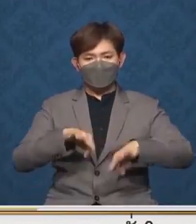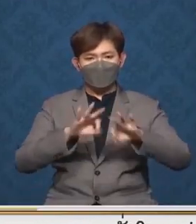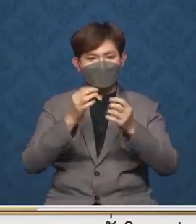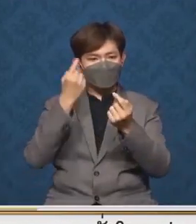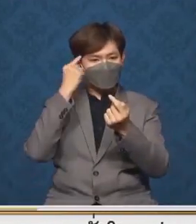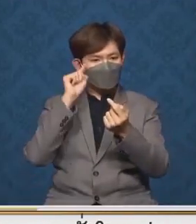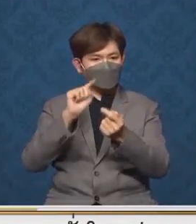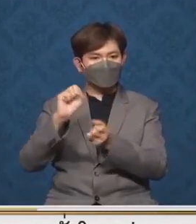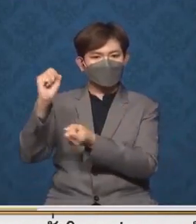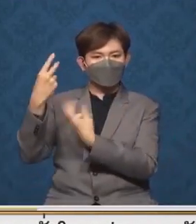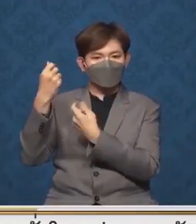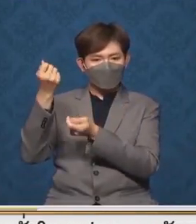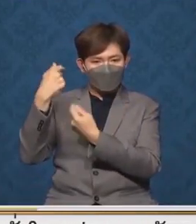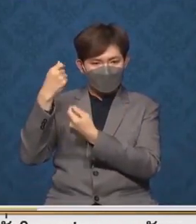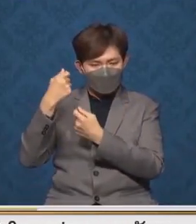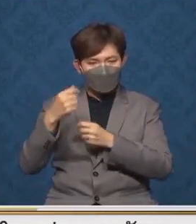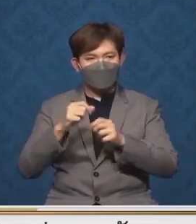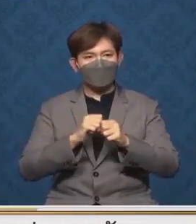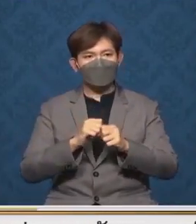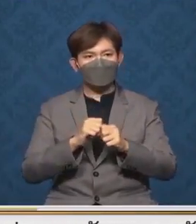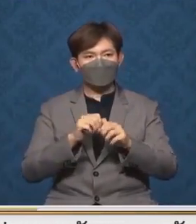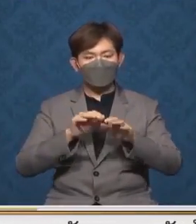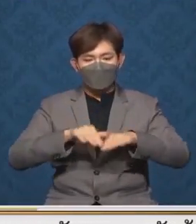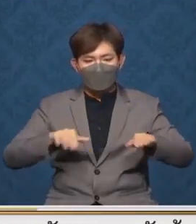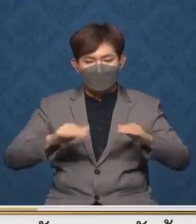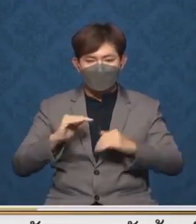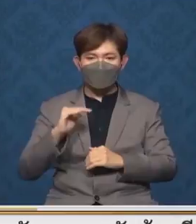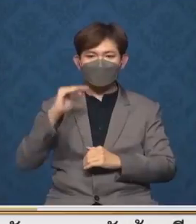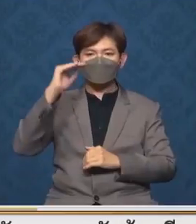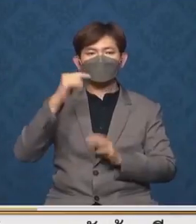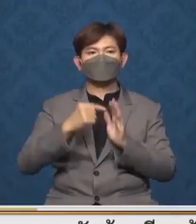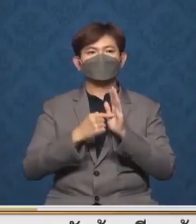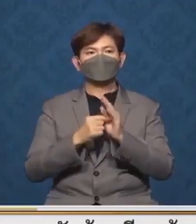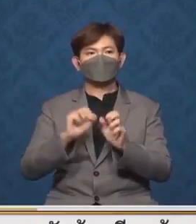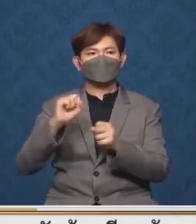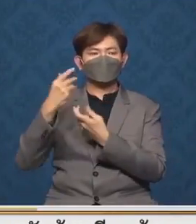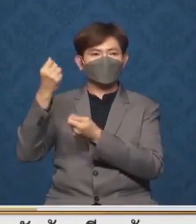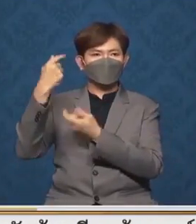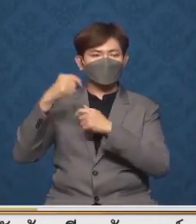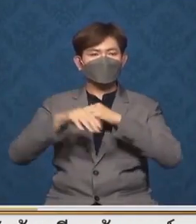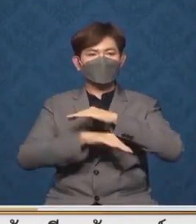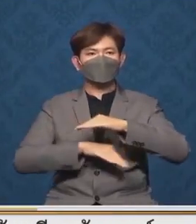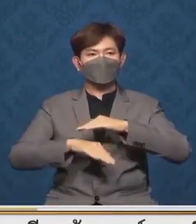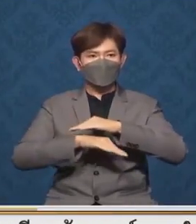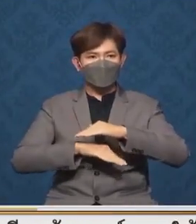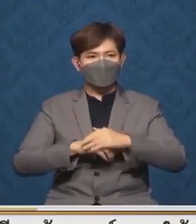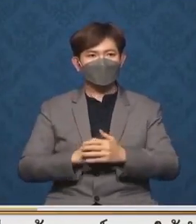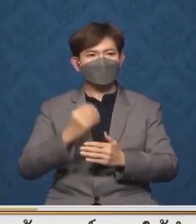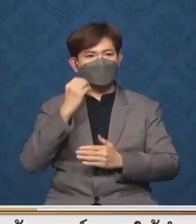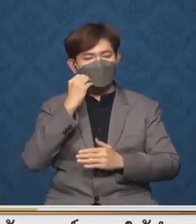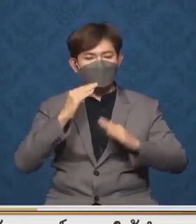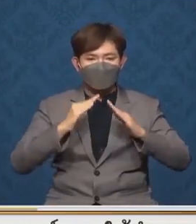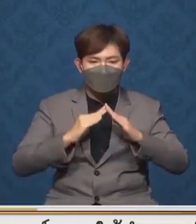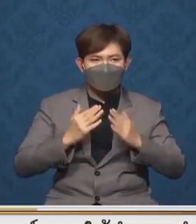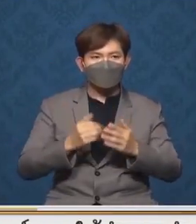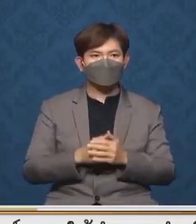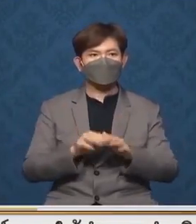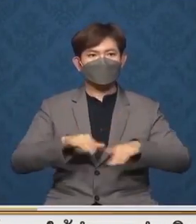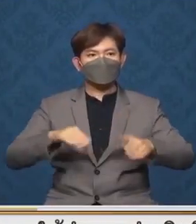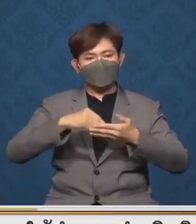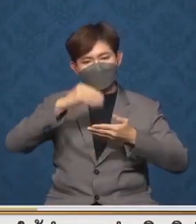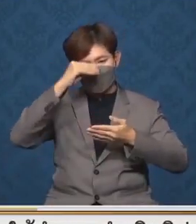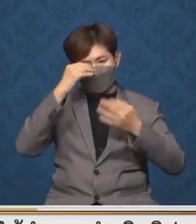วัสดิการต่างๆกับประชาชนตั้งแต่เด็กจนถึงผู้ใหญ่เช่นยกระดับสวัสดิการพื้นฐานที่อยู่อาศัยให้นักเรียนเรียน